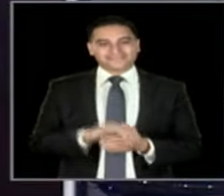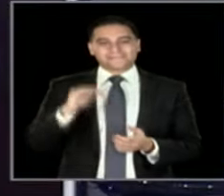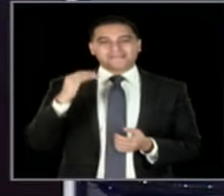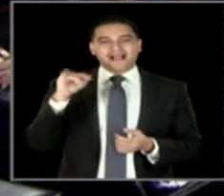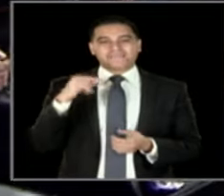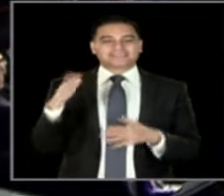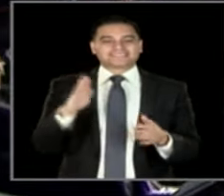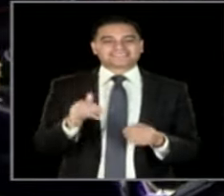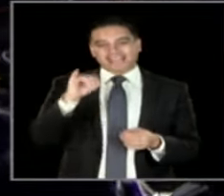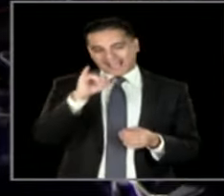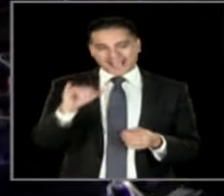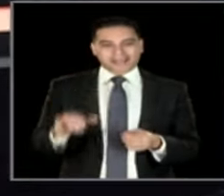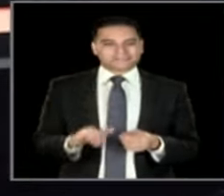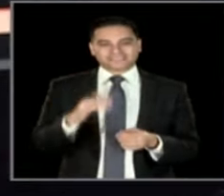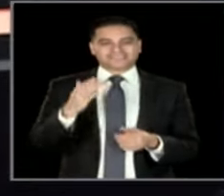محمد سامي.